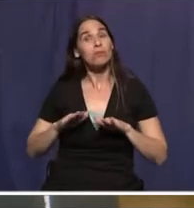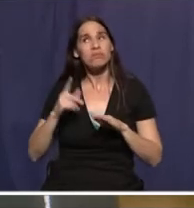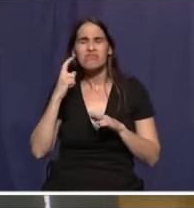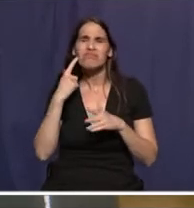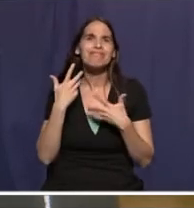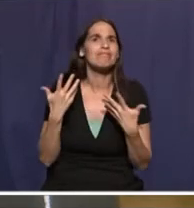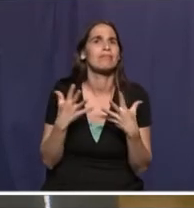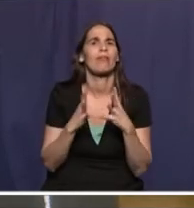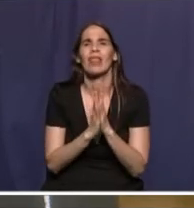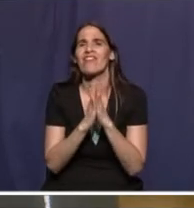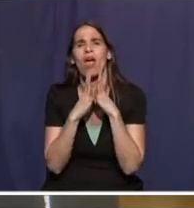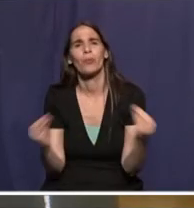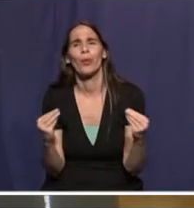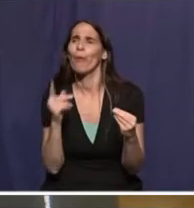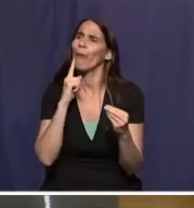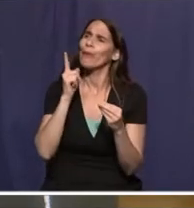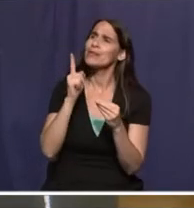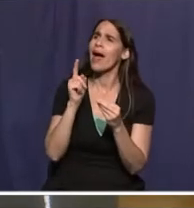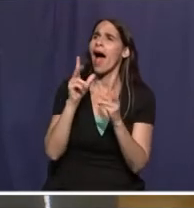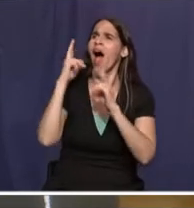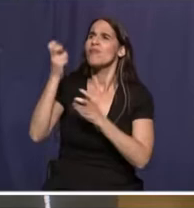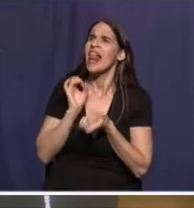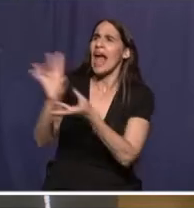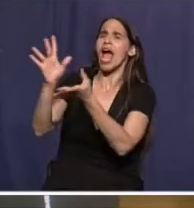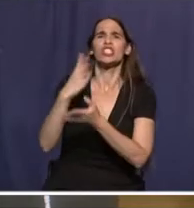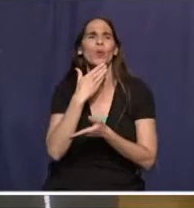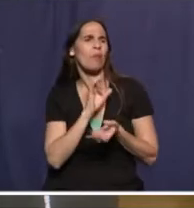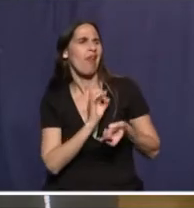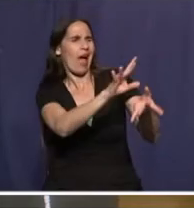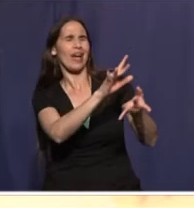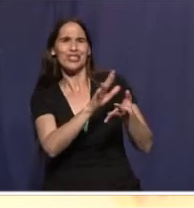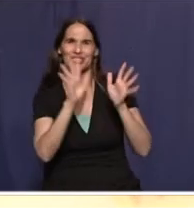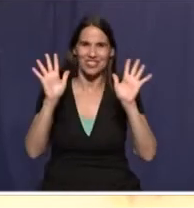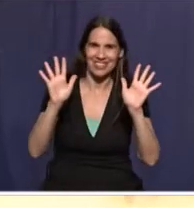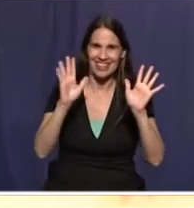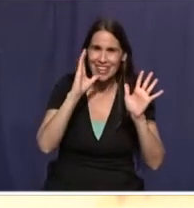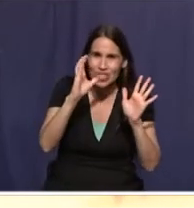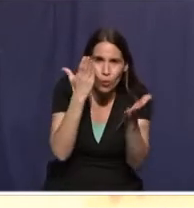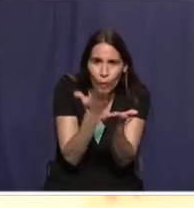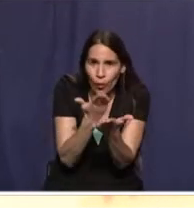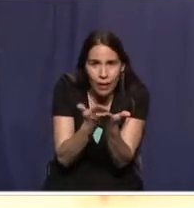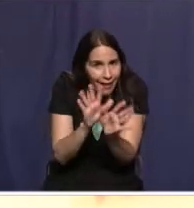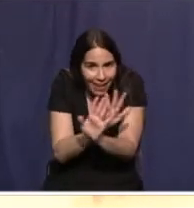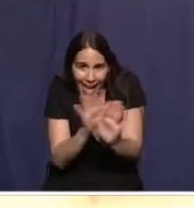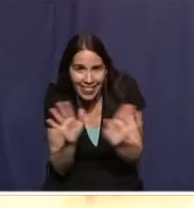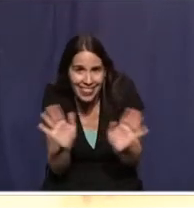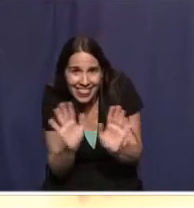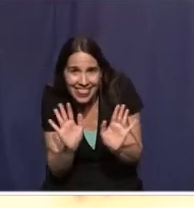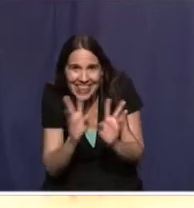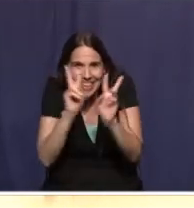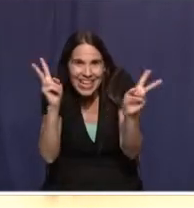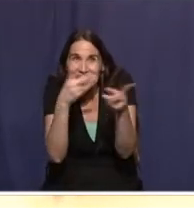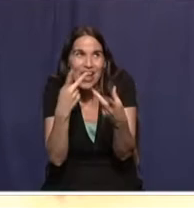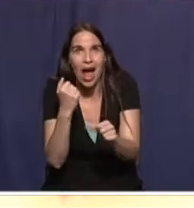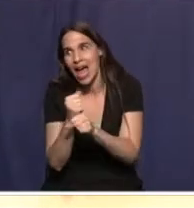תקווה, צריך לגרש את הערבים מכאן, צריך לגרש את היהודים לים. תקשיבו, פרקטי זה לא, מה לעשות? אי אפשר